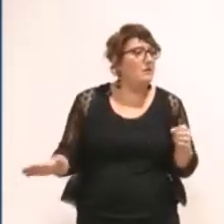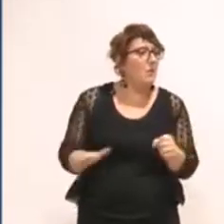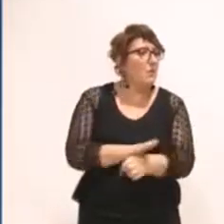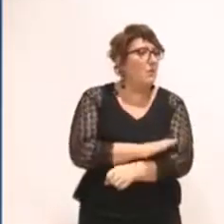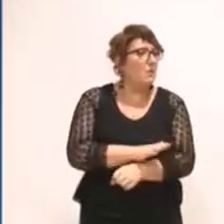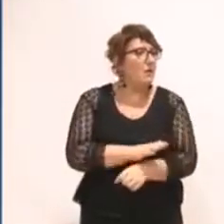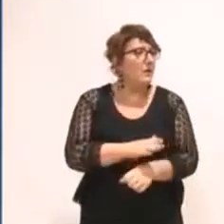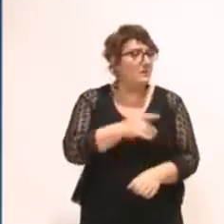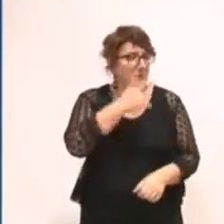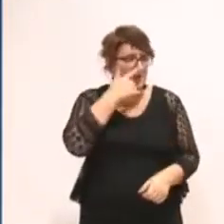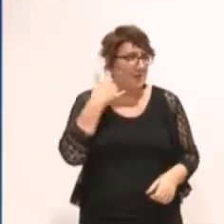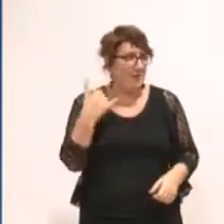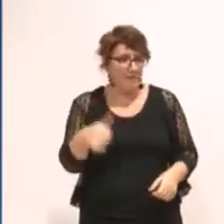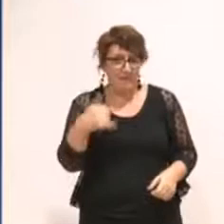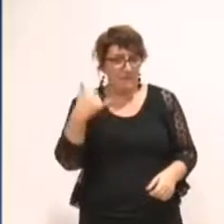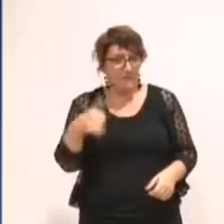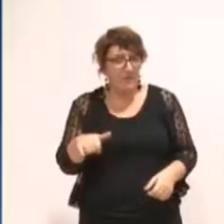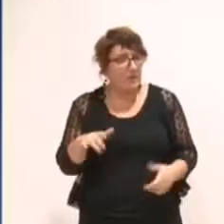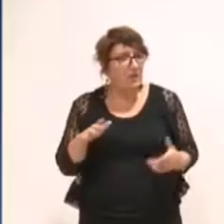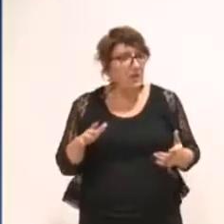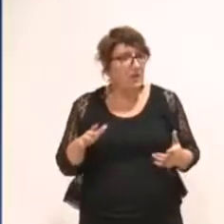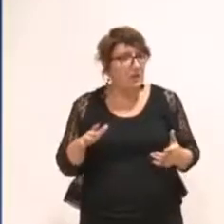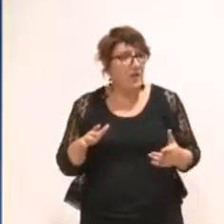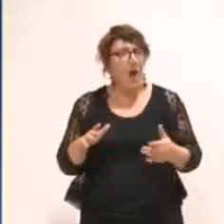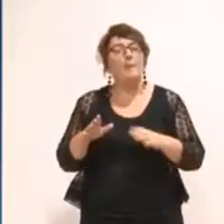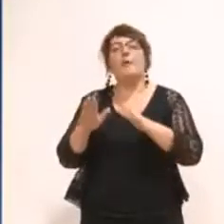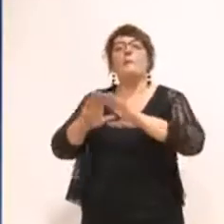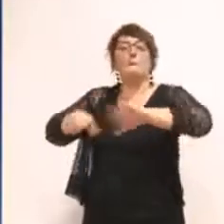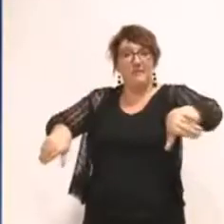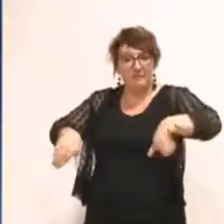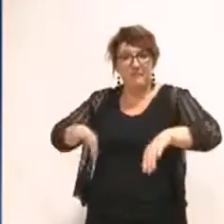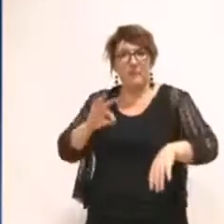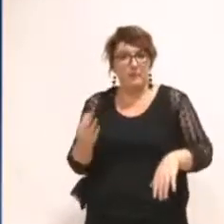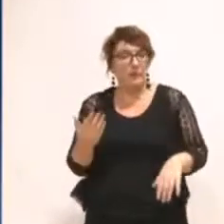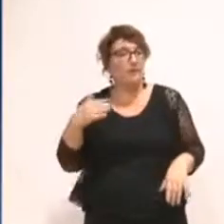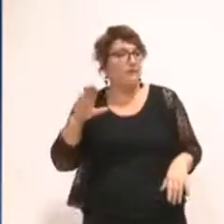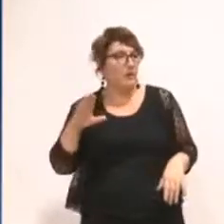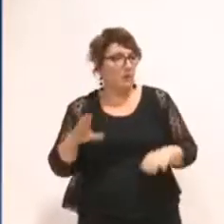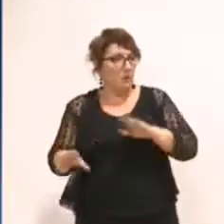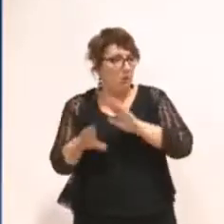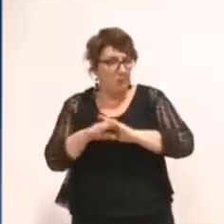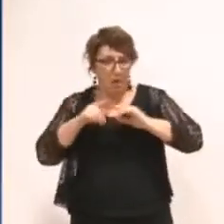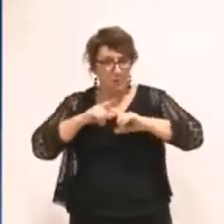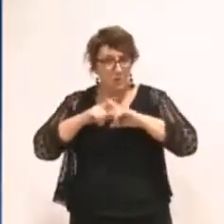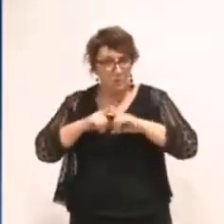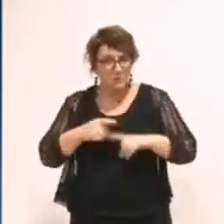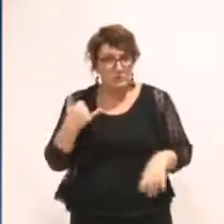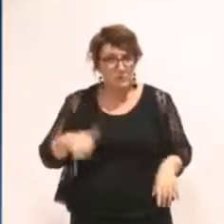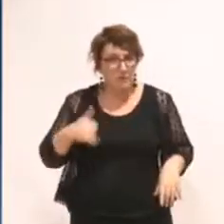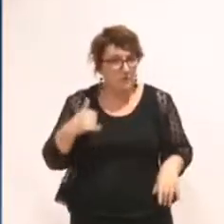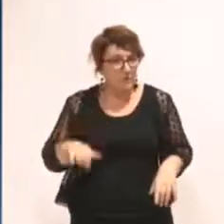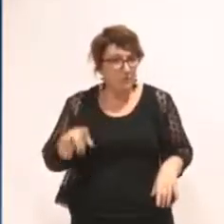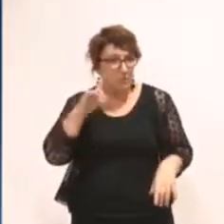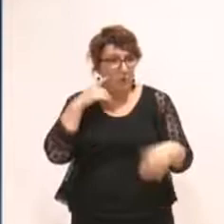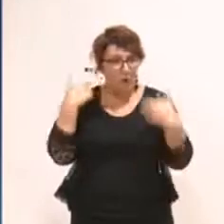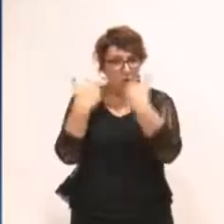se soit séparé. Il avait encore un certain nombre de demandes. Ces demandes-là, vous ne les avez pas prises en compte.